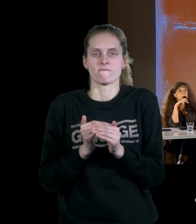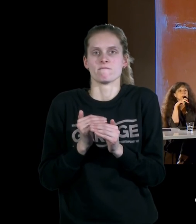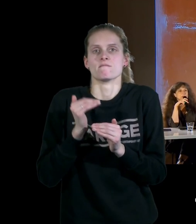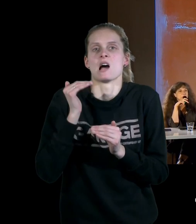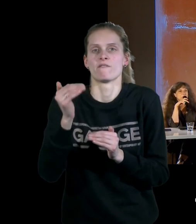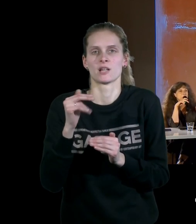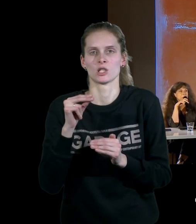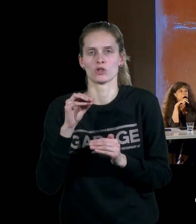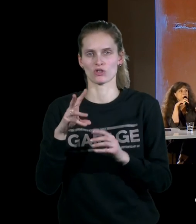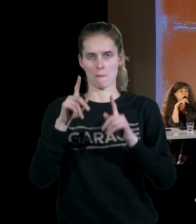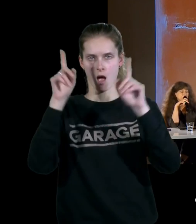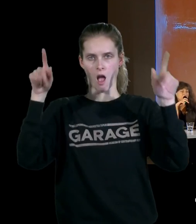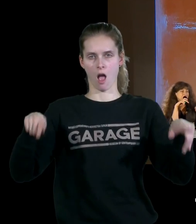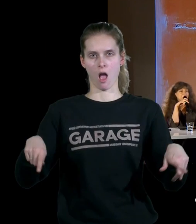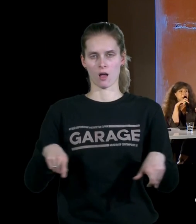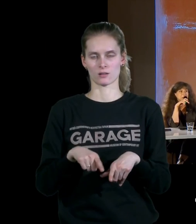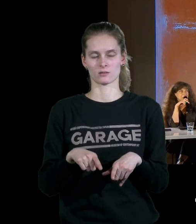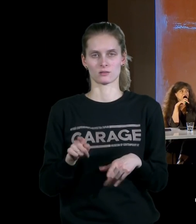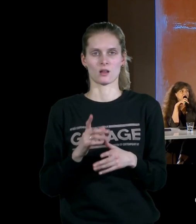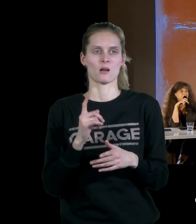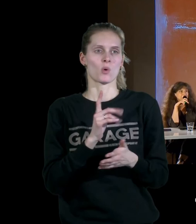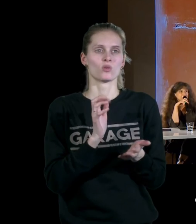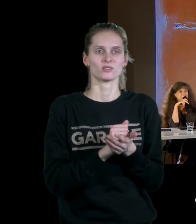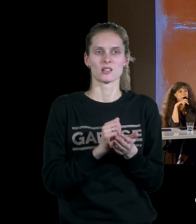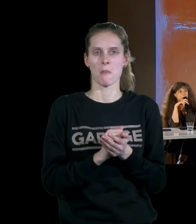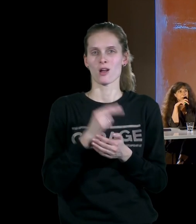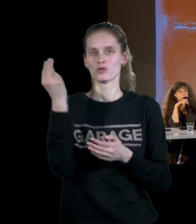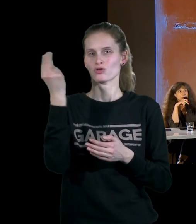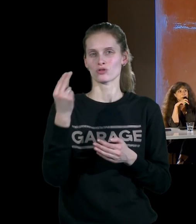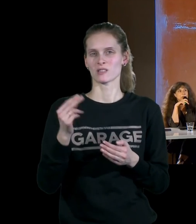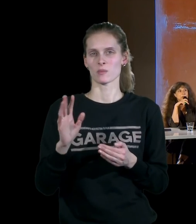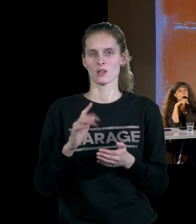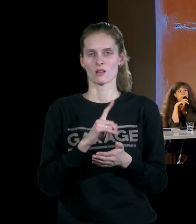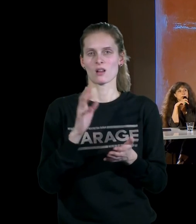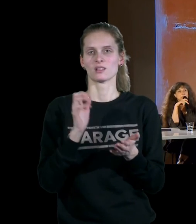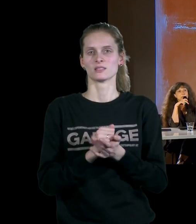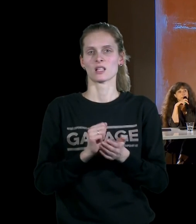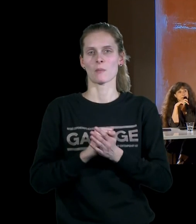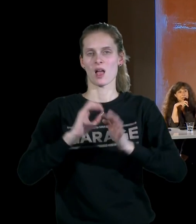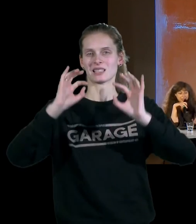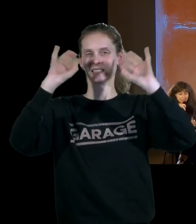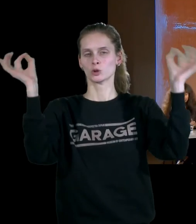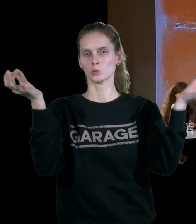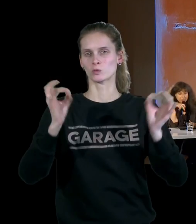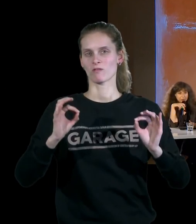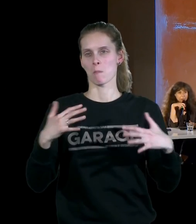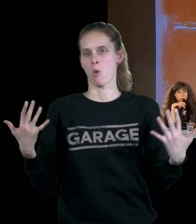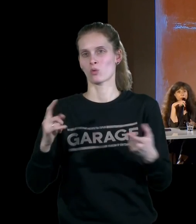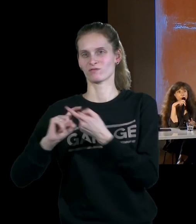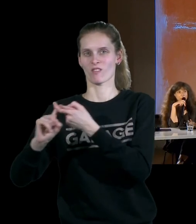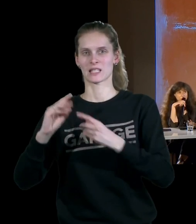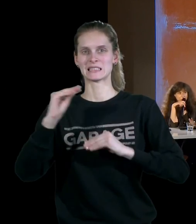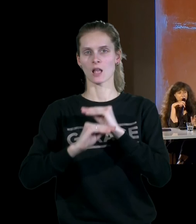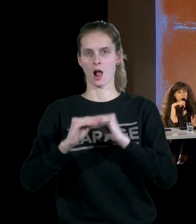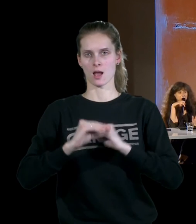собственно, чем он занимался, потому что он занимался не совсем живописью, как мне кажется, он занимался уже скорее искусством инсталляции.